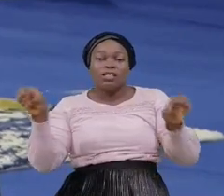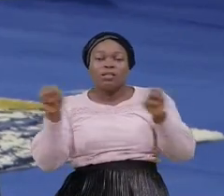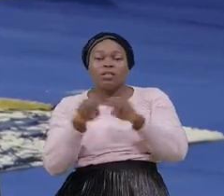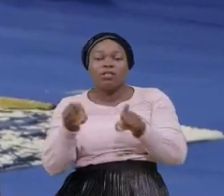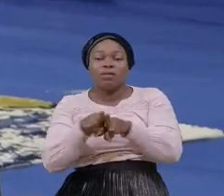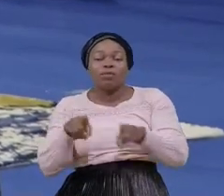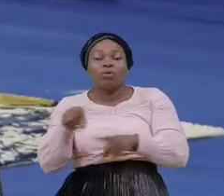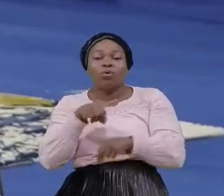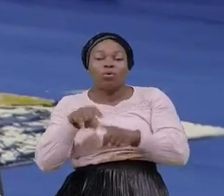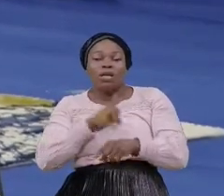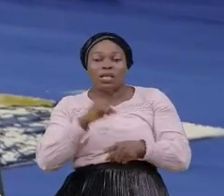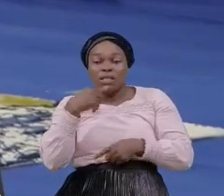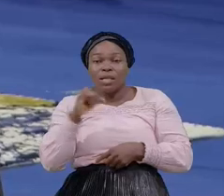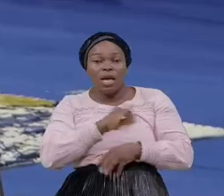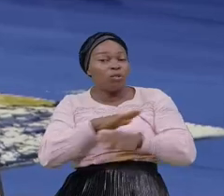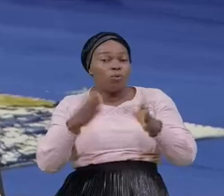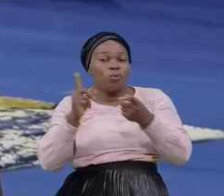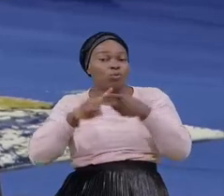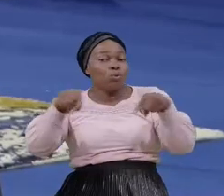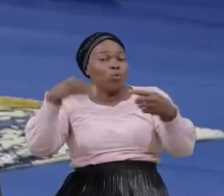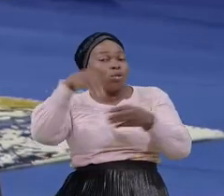vais plus le répéter, je le fais toujours.